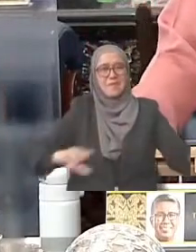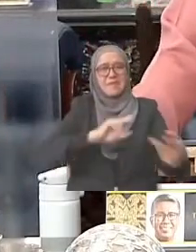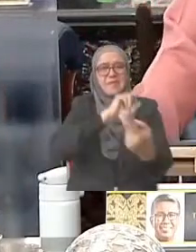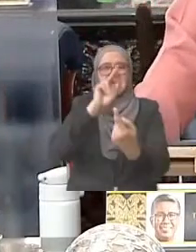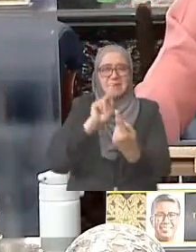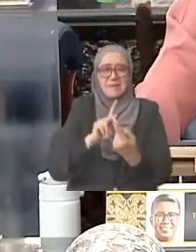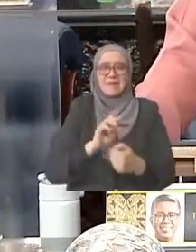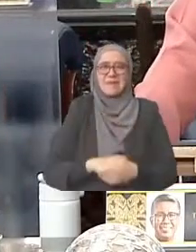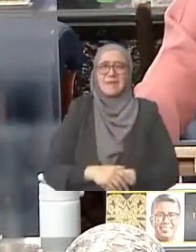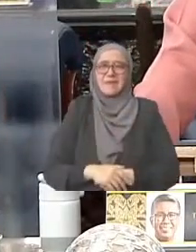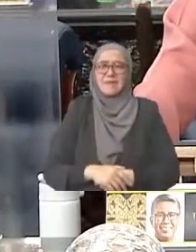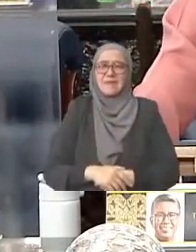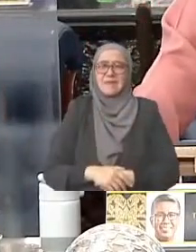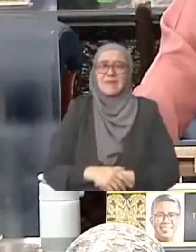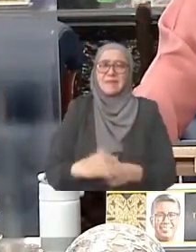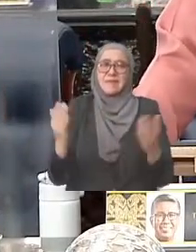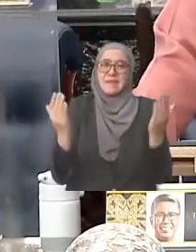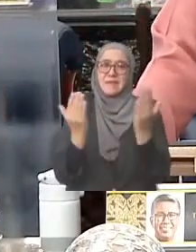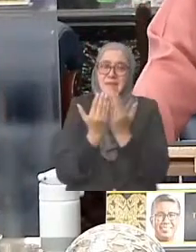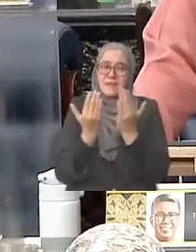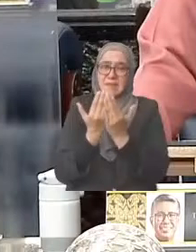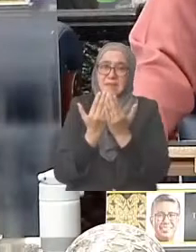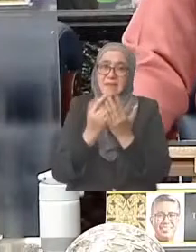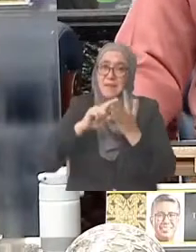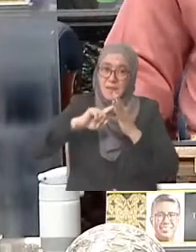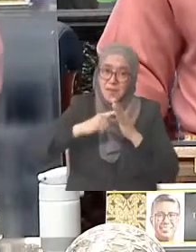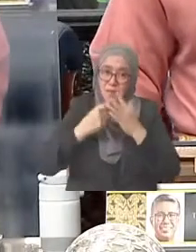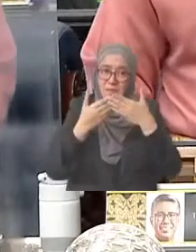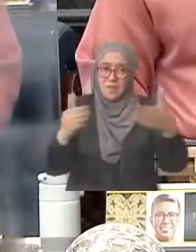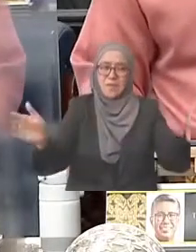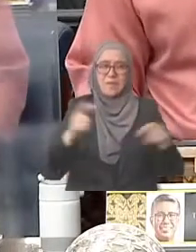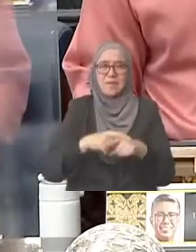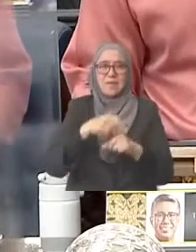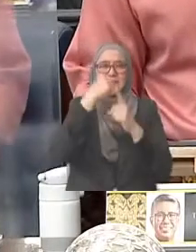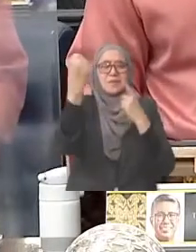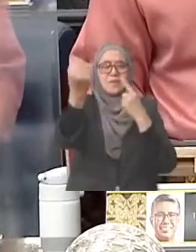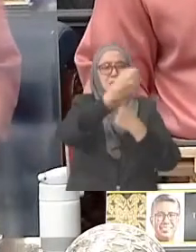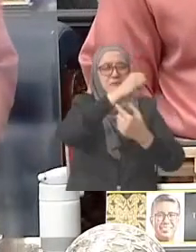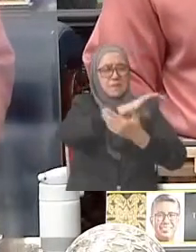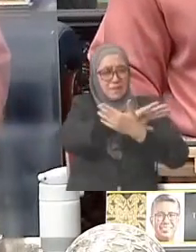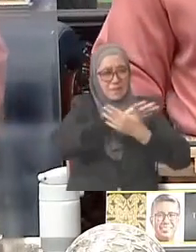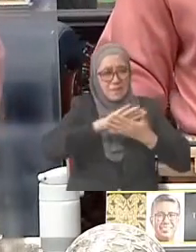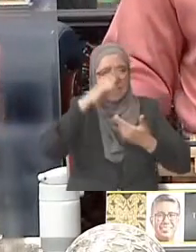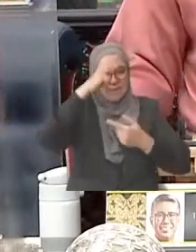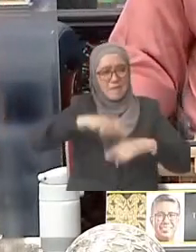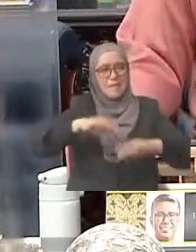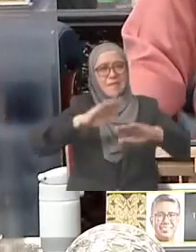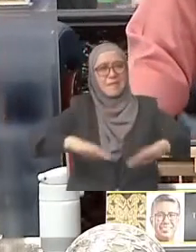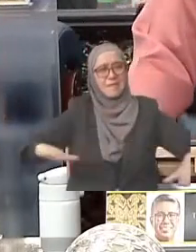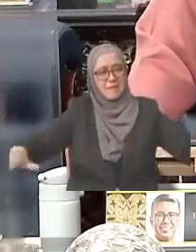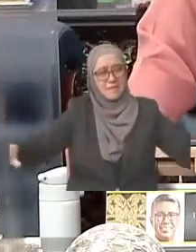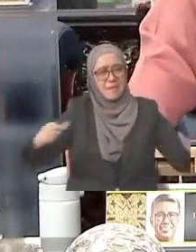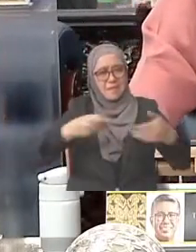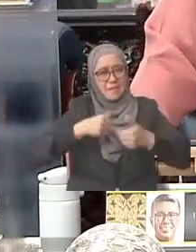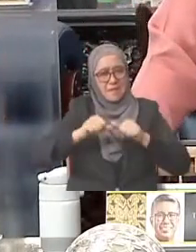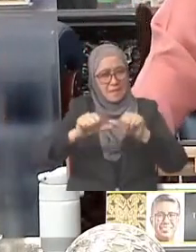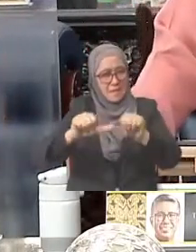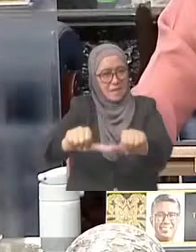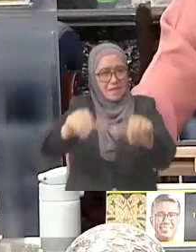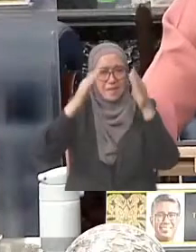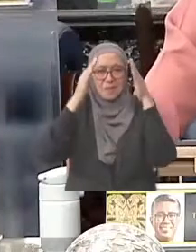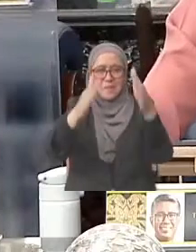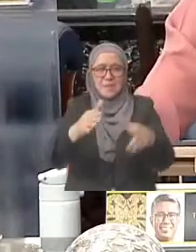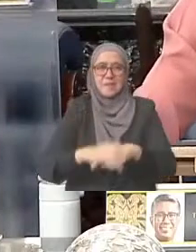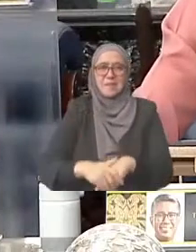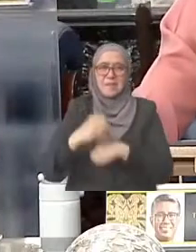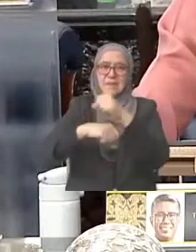mungkin mudah dibuka suasana pembelajaran yang kondusif buat anak-anak akan terus diberi perhatian pada tahun hadapan sejumlah